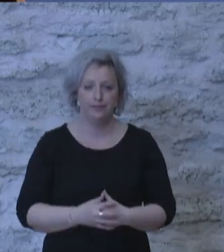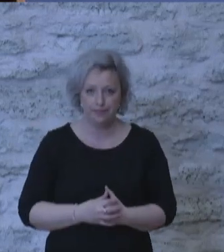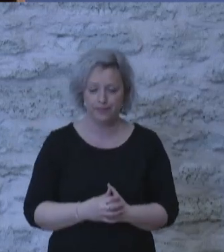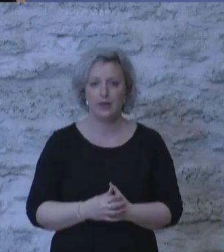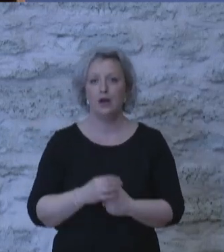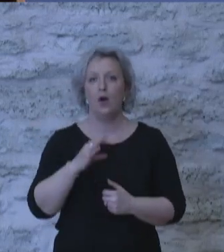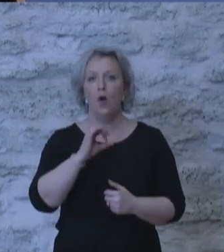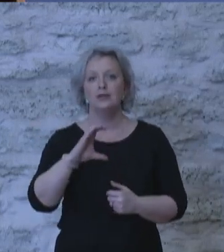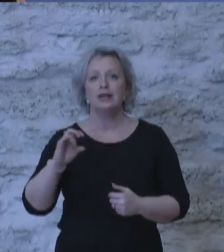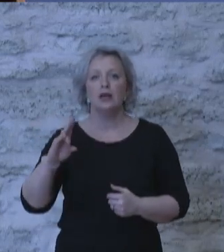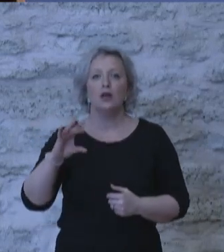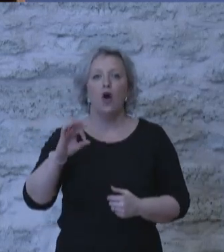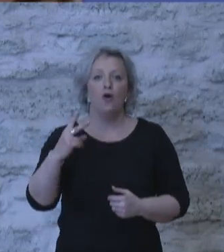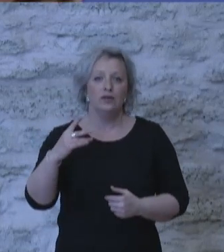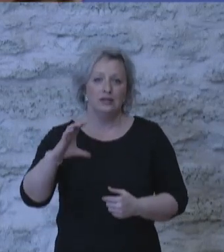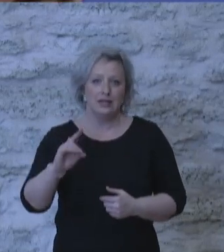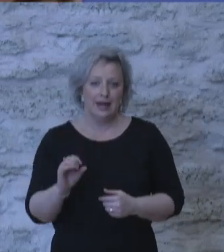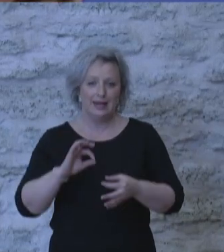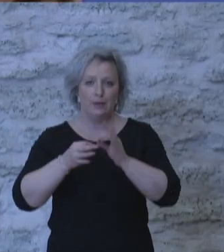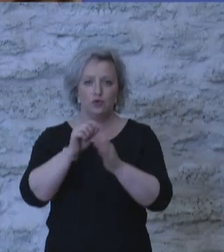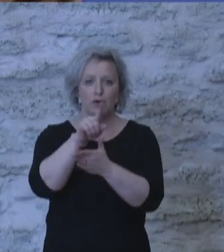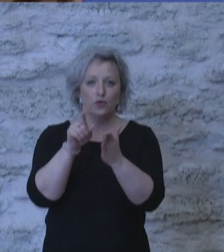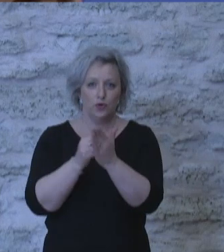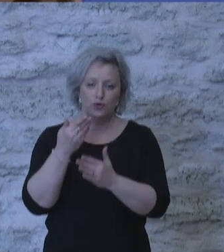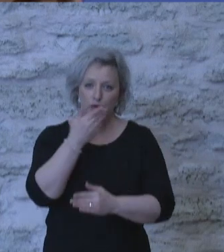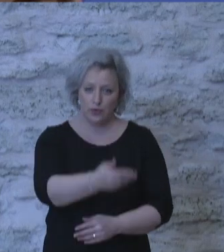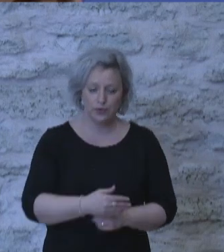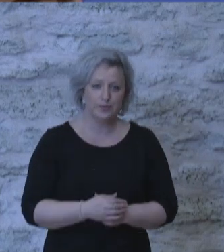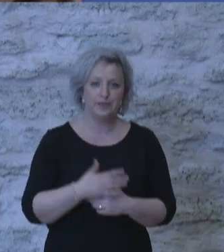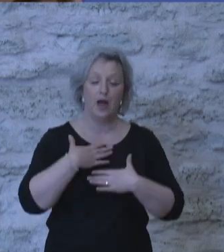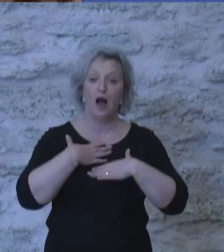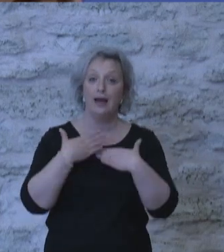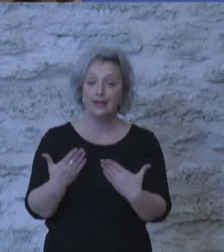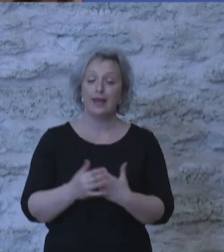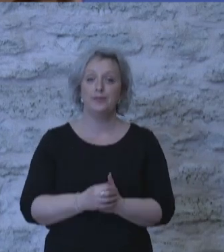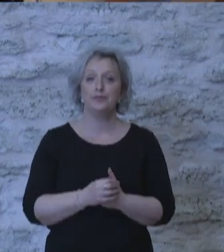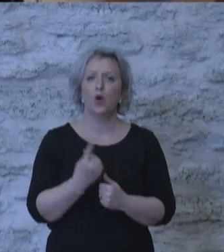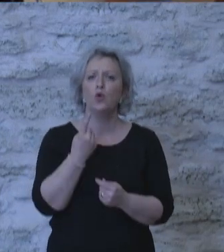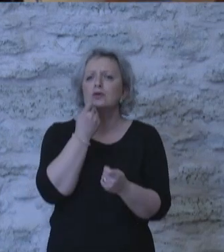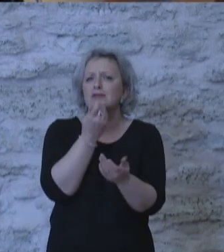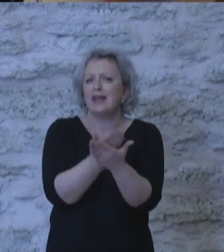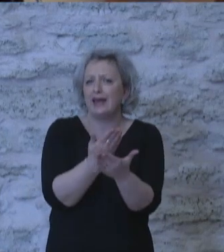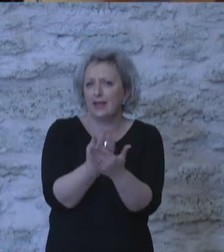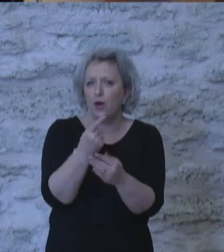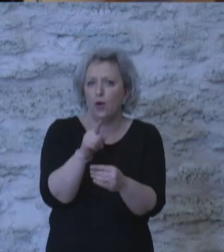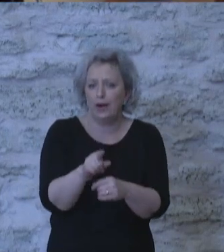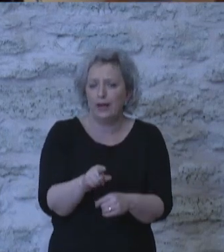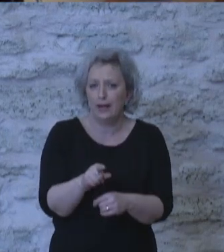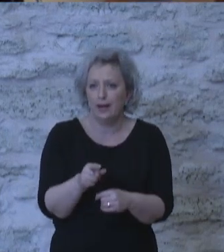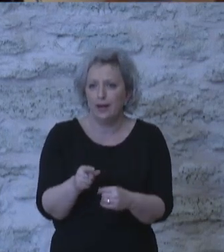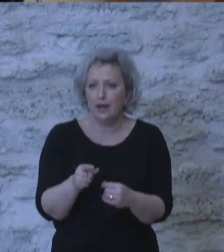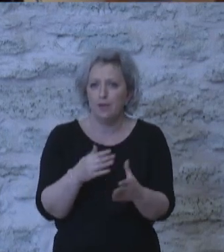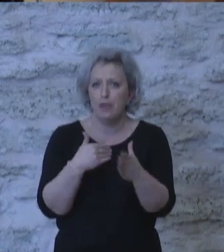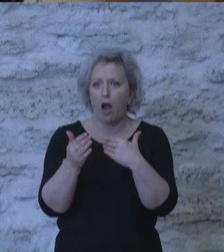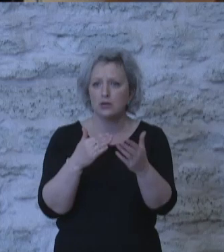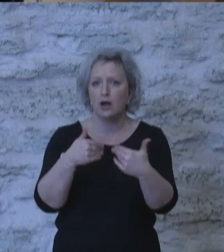Evgeni Osinovski täpsustav küsimus. Aitäh! No sa tõid selle ühe näite, mida